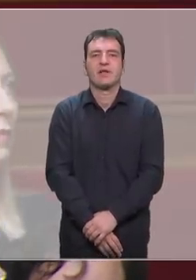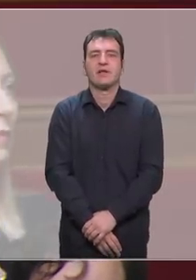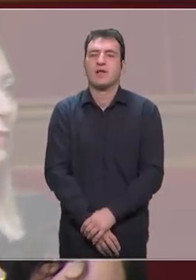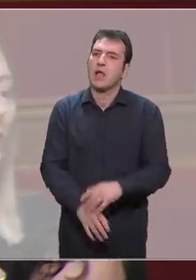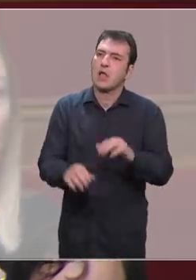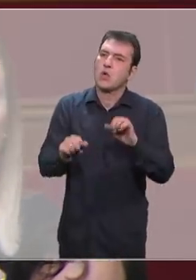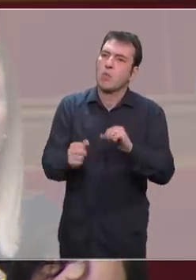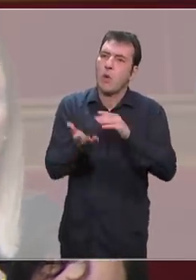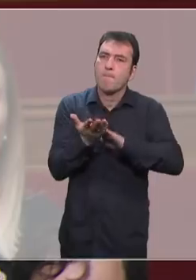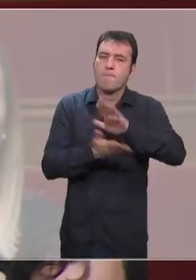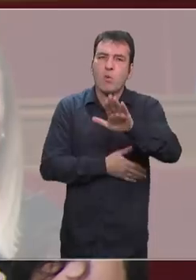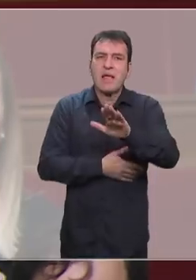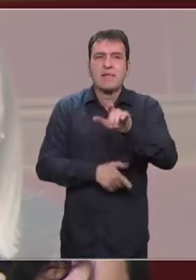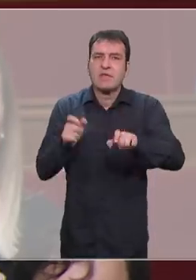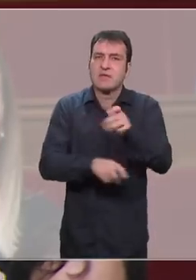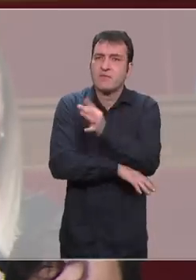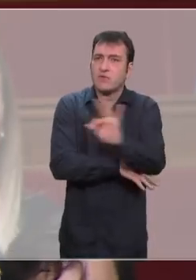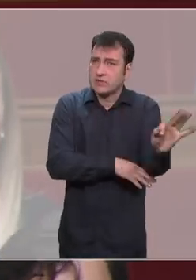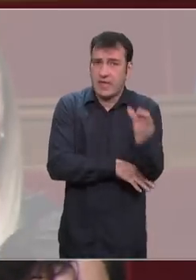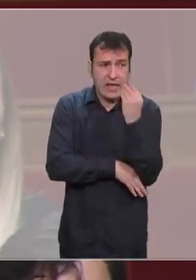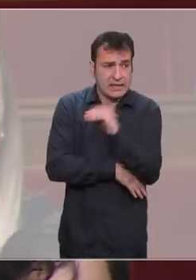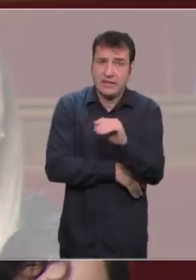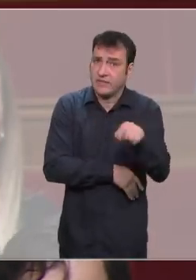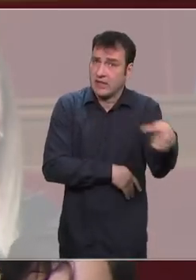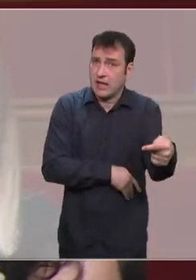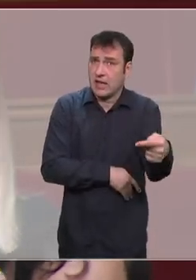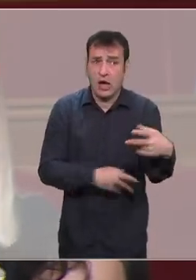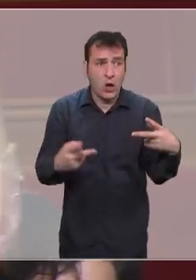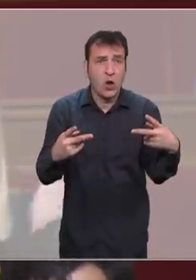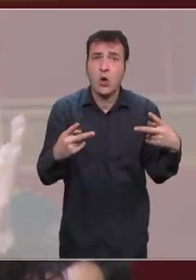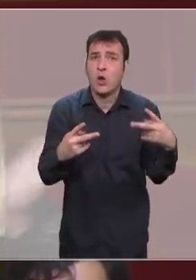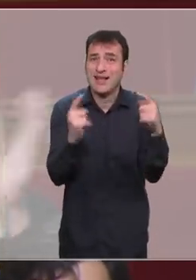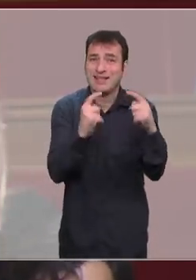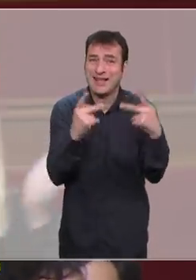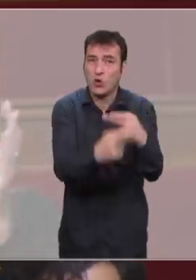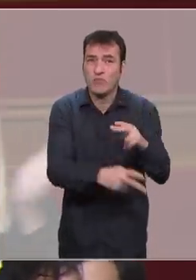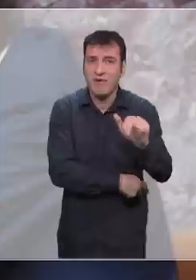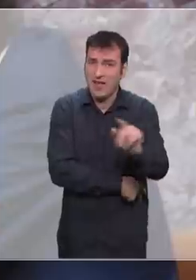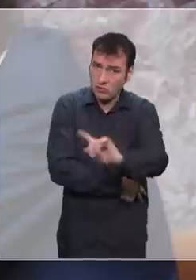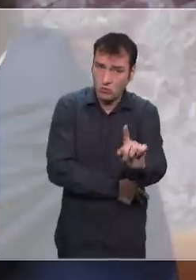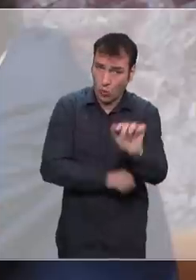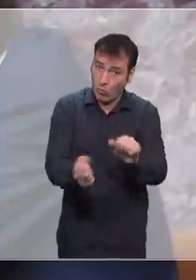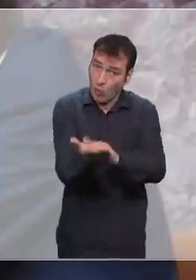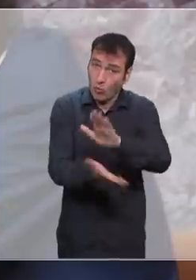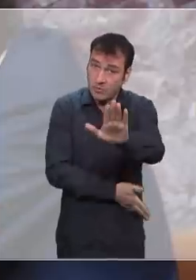Pouvez-vous nous garantir que les Français ne subiront pas de coupure d'électricité cet hiver ? Merci.